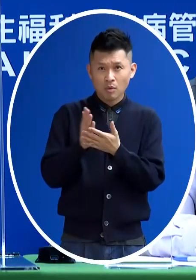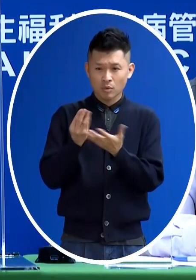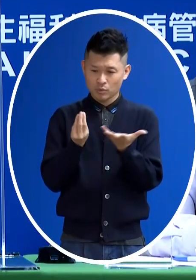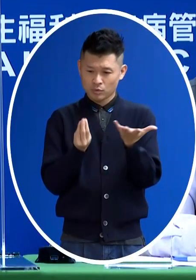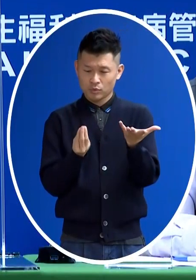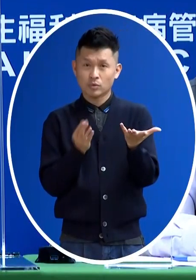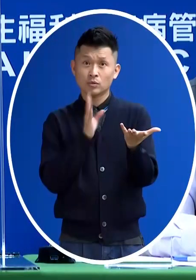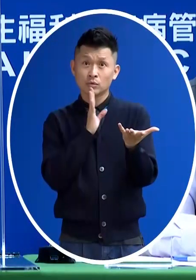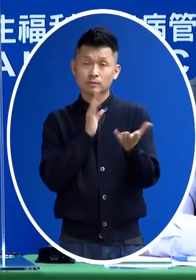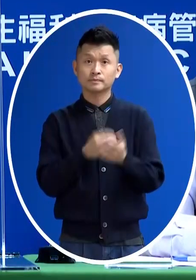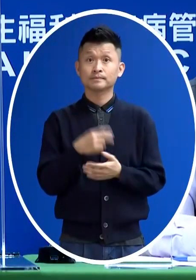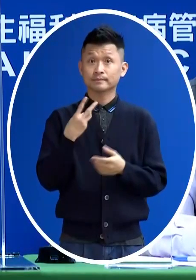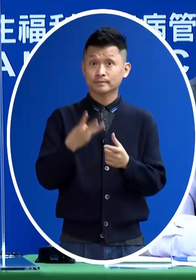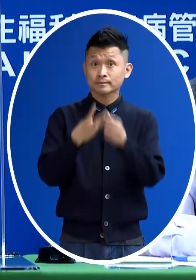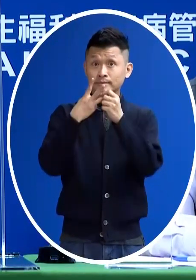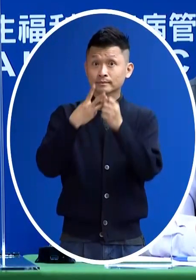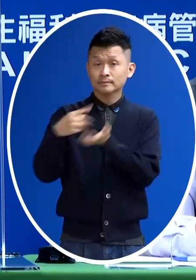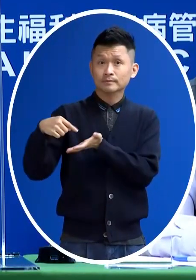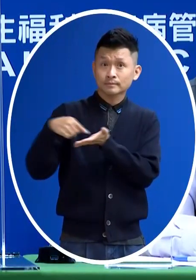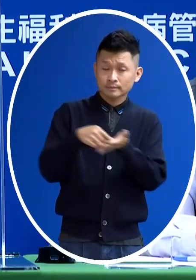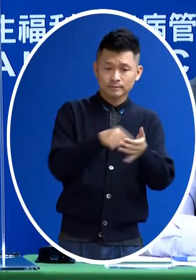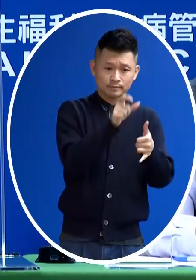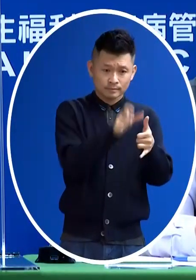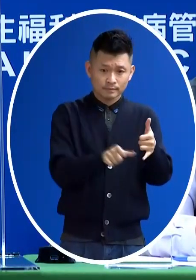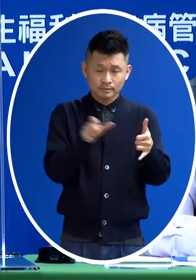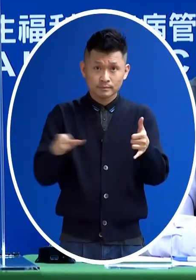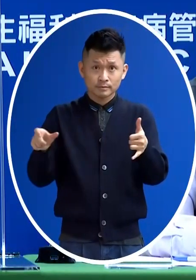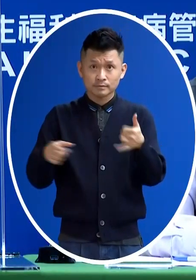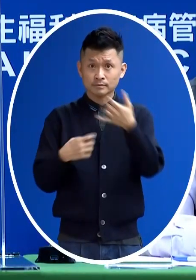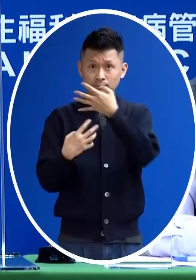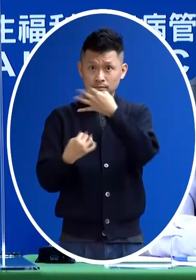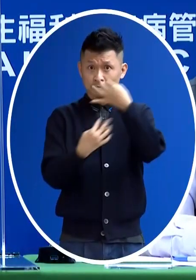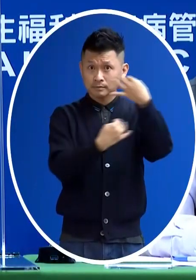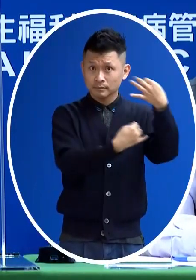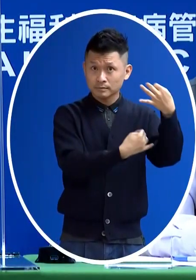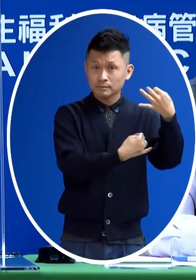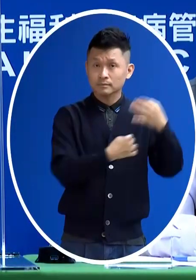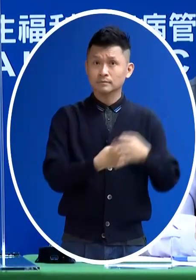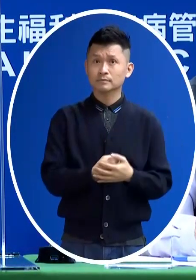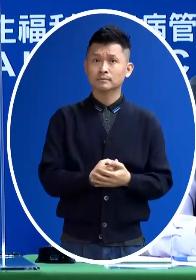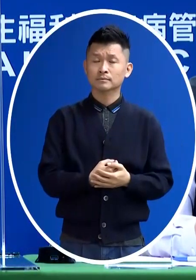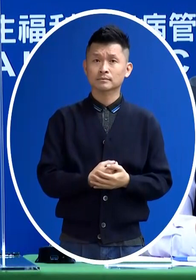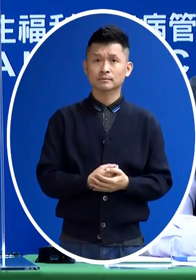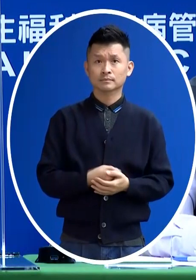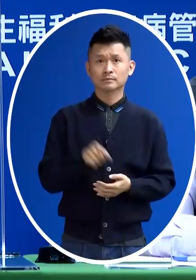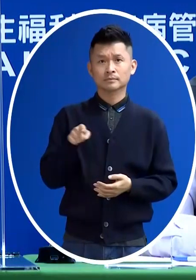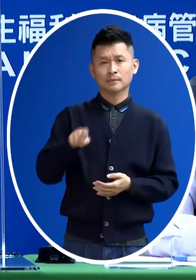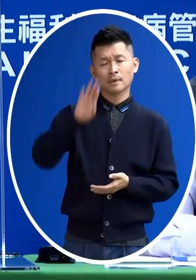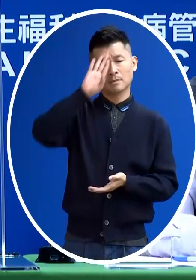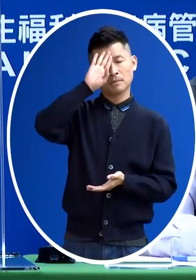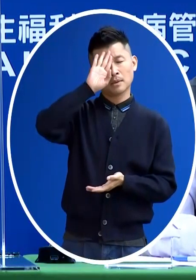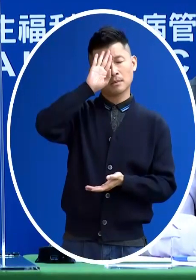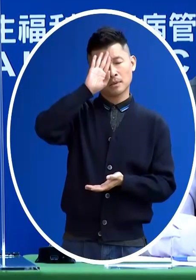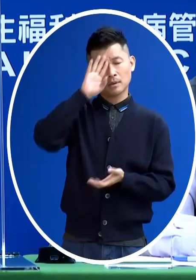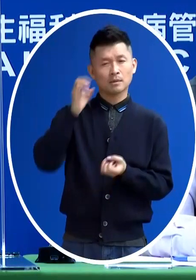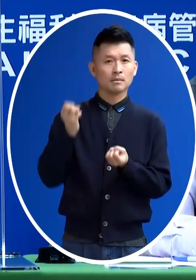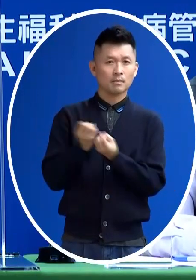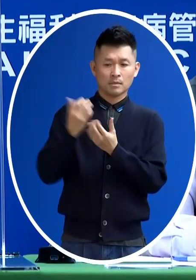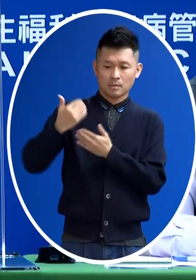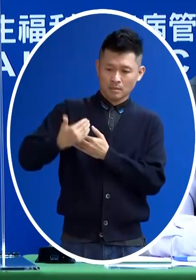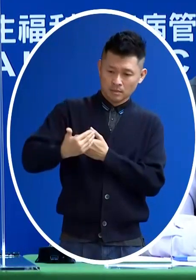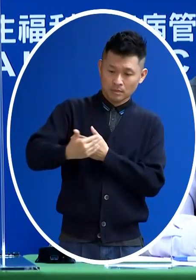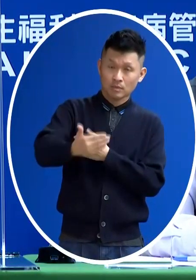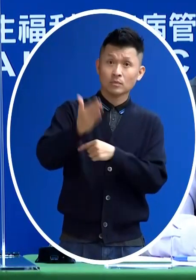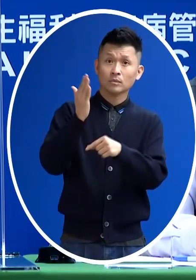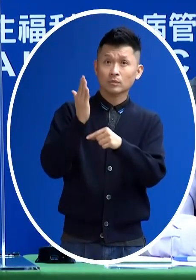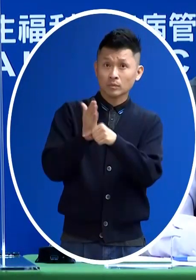后第三个哈，就关于申请的个案的一个时间里面，哦，那当然它因为病程还在发展中，那当然我